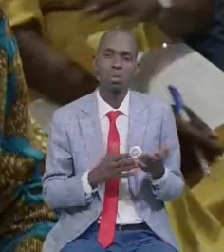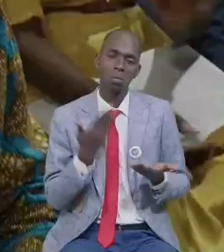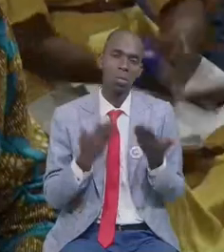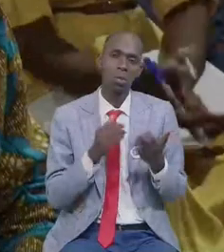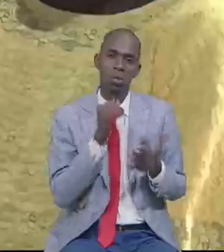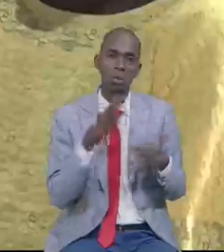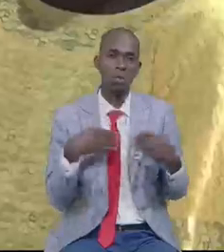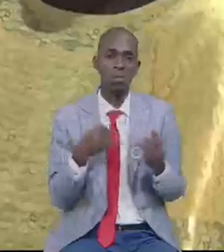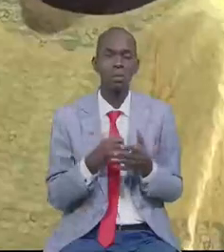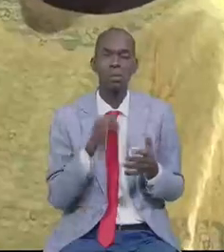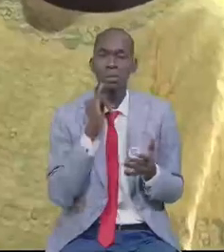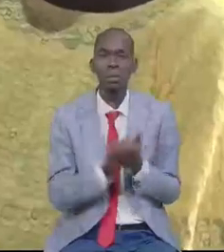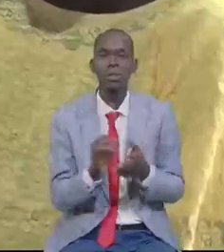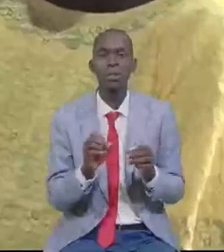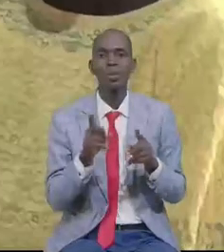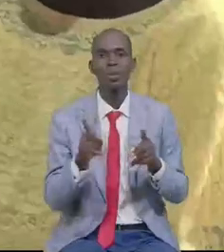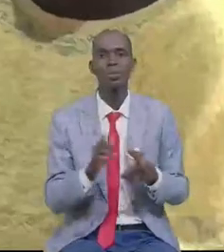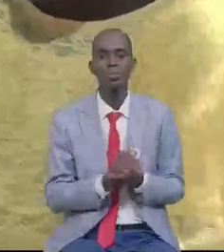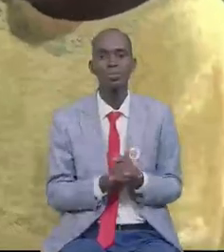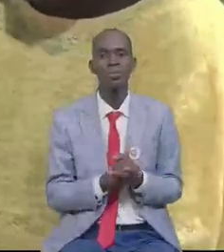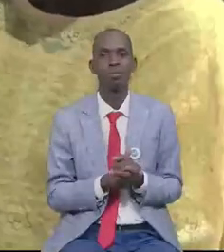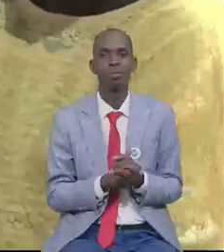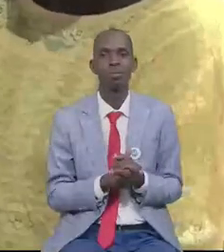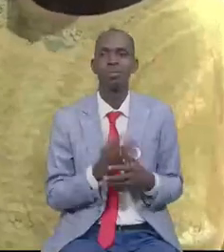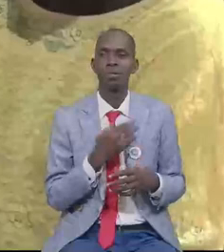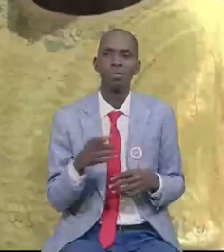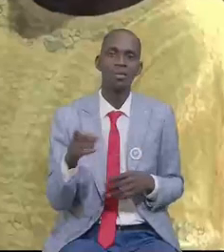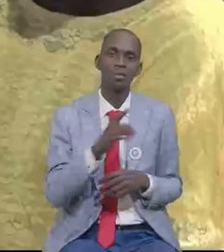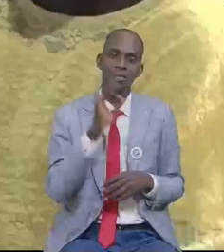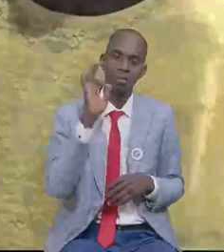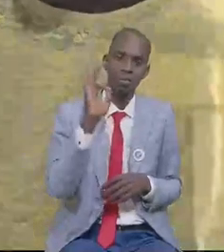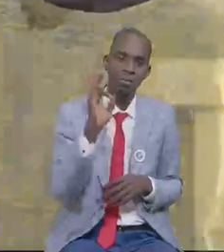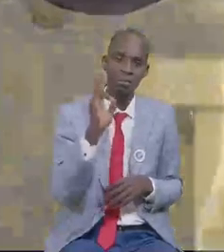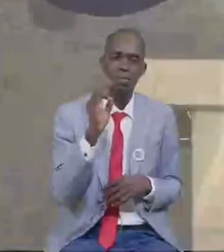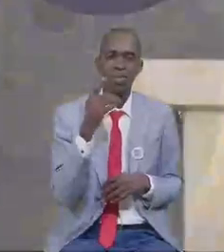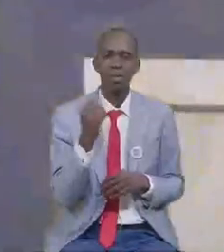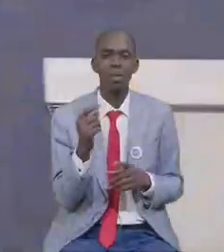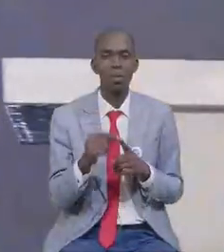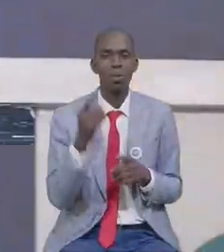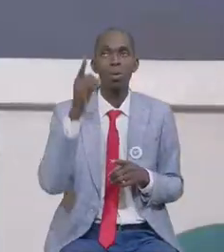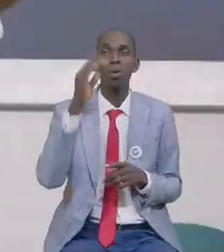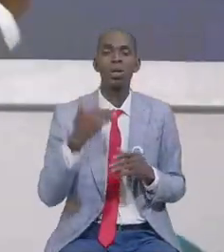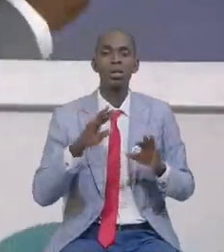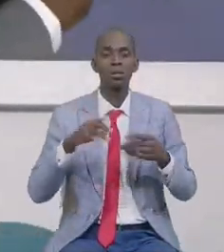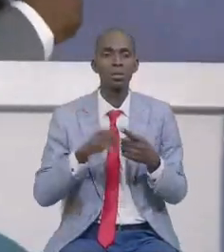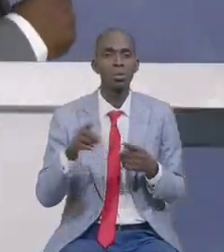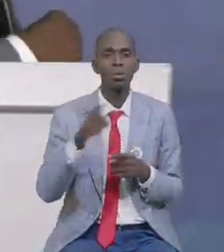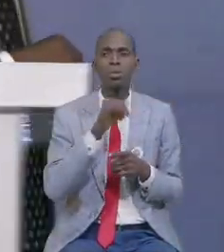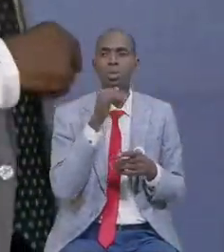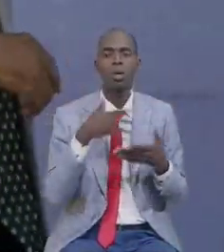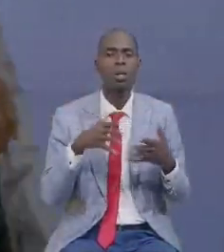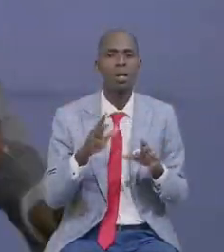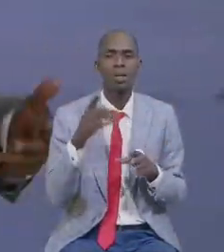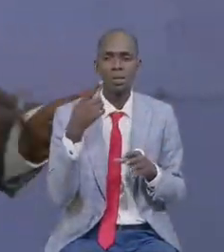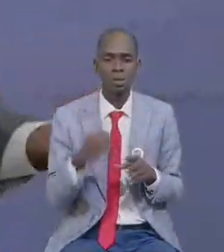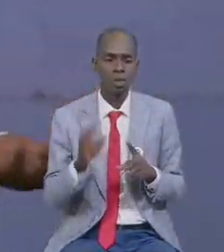Est-ce que ça peut aller? Et vous prêchez le message que Dieu vous a donné. Vous n'allez pas permettre la condition